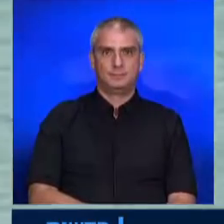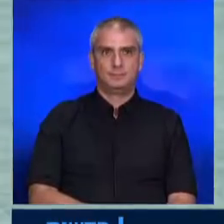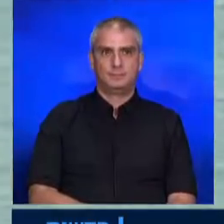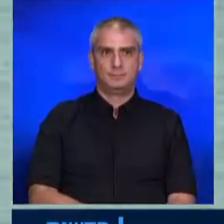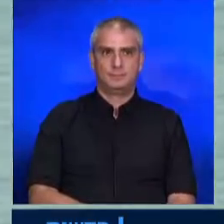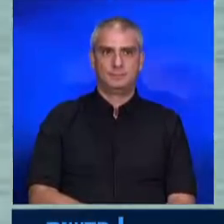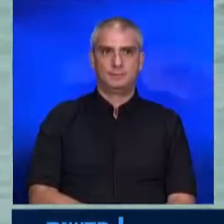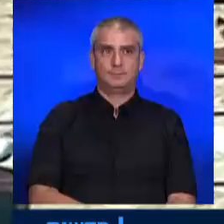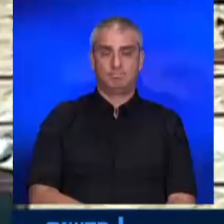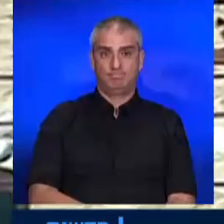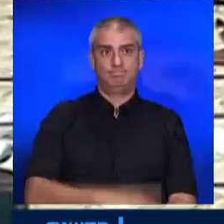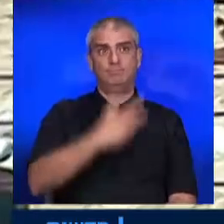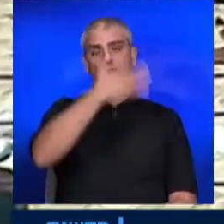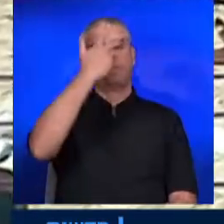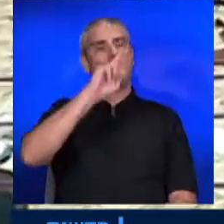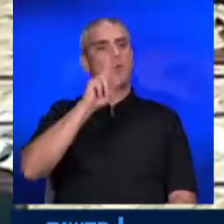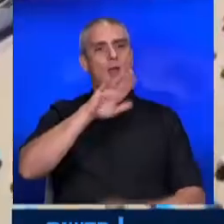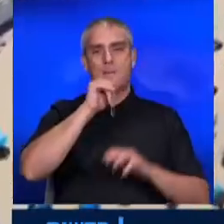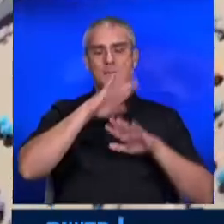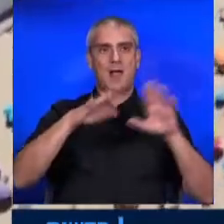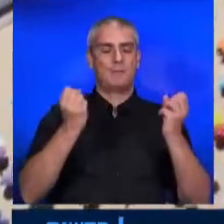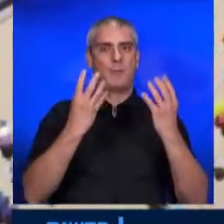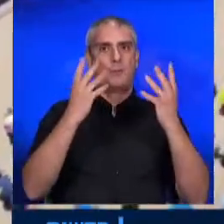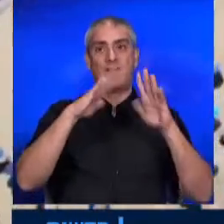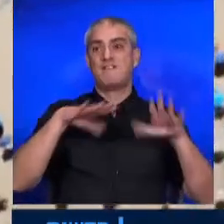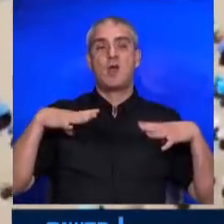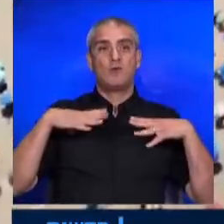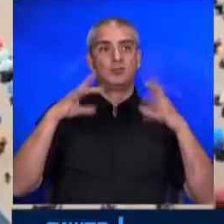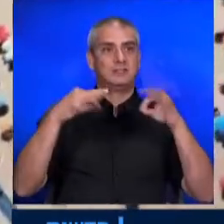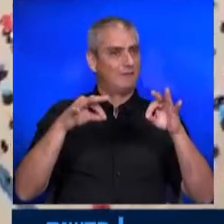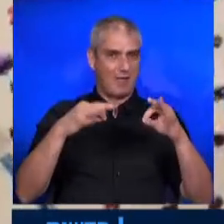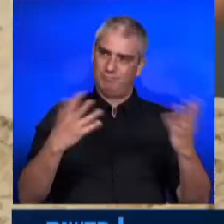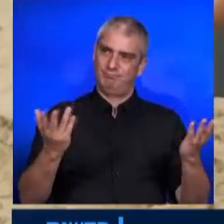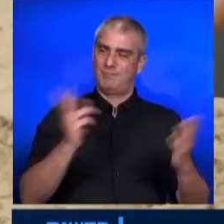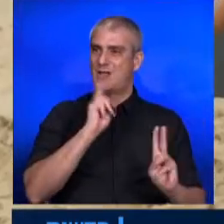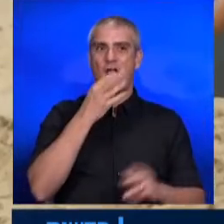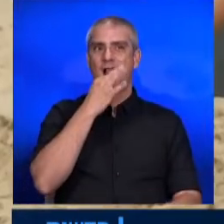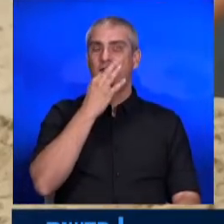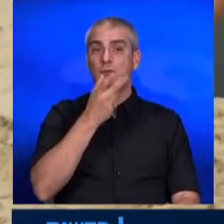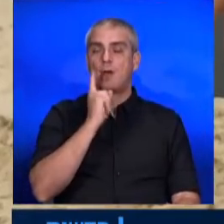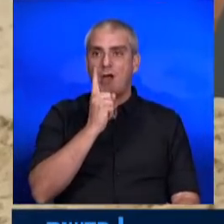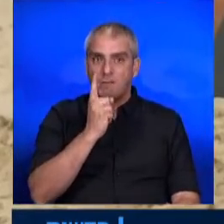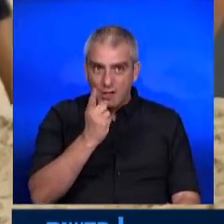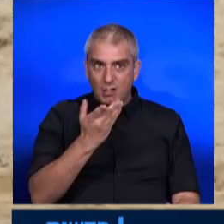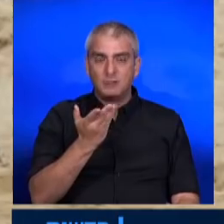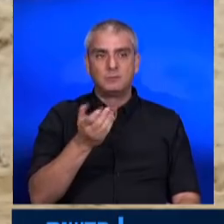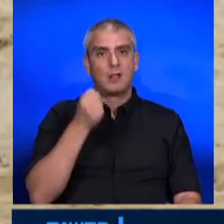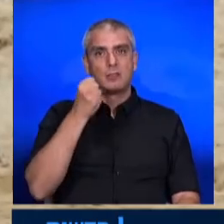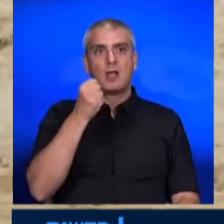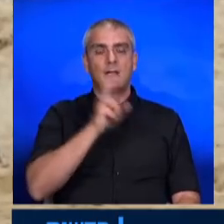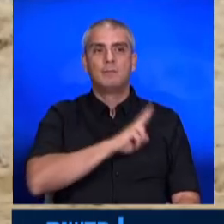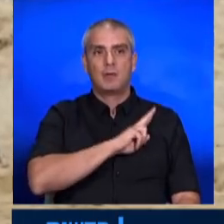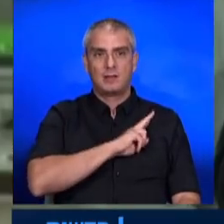השמיים כחולים, המים נוצצים והחופשה בספרד לא יכלה להשתפר. אלא שאז התיירים הבריטים קיבלו את הבשורה